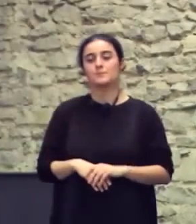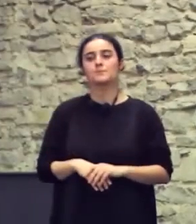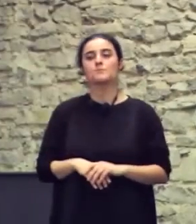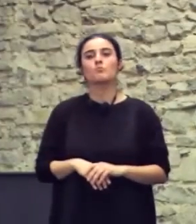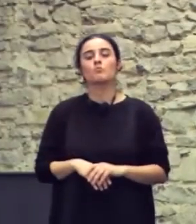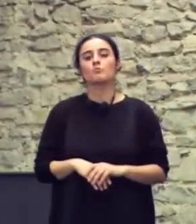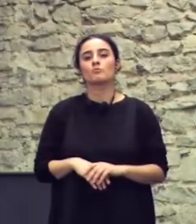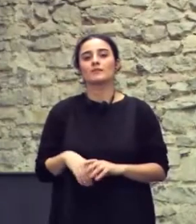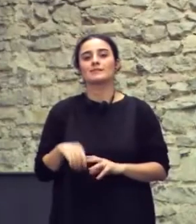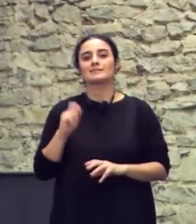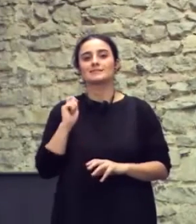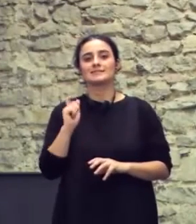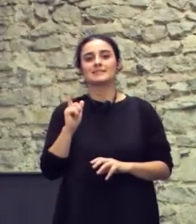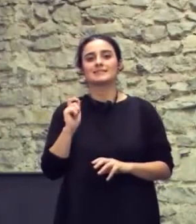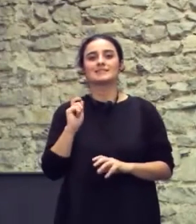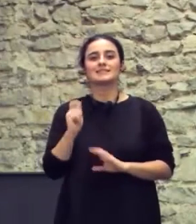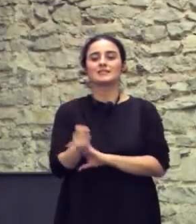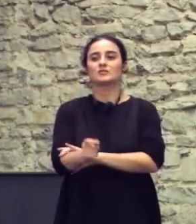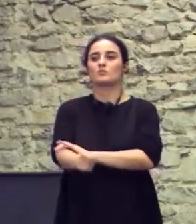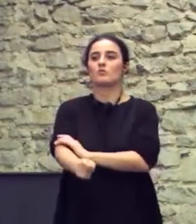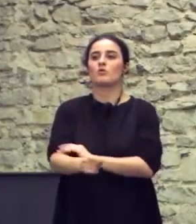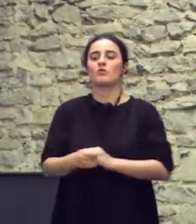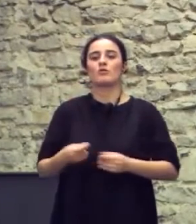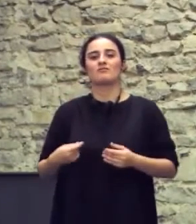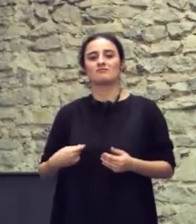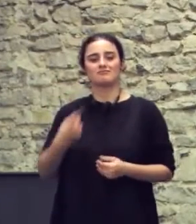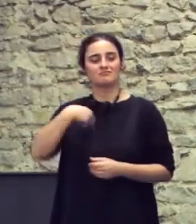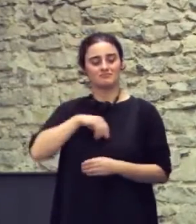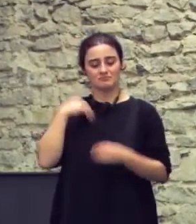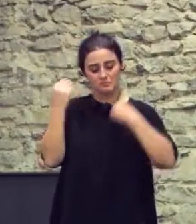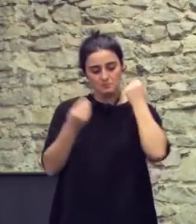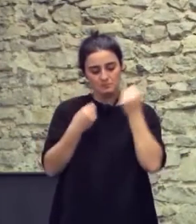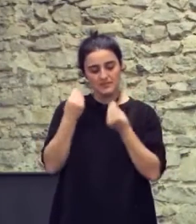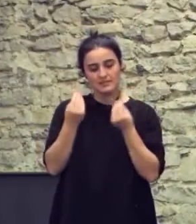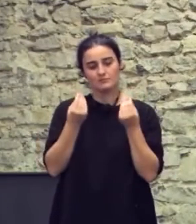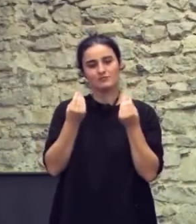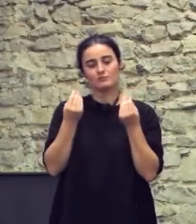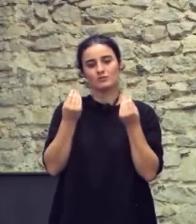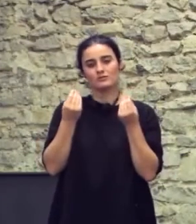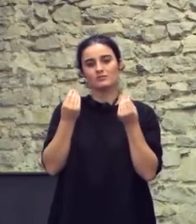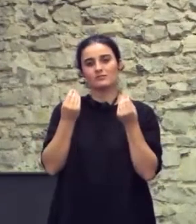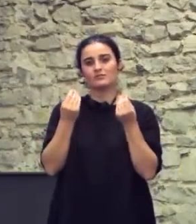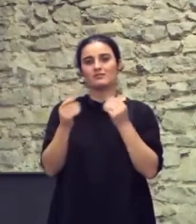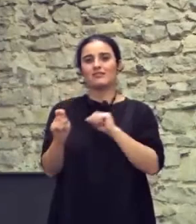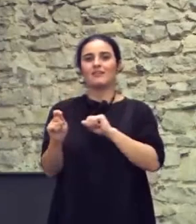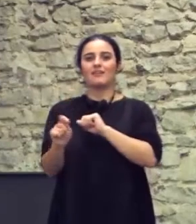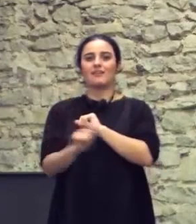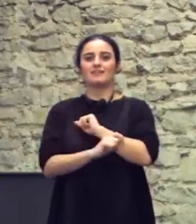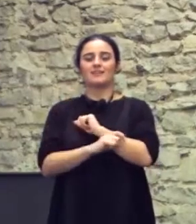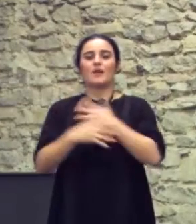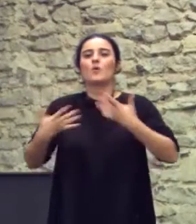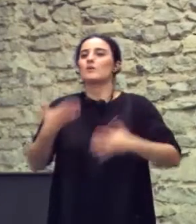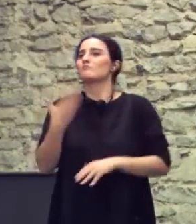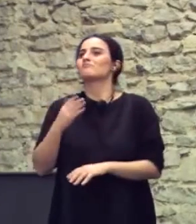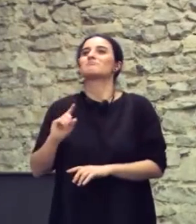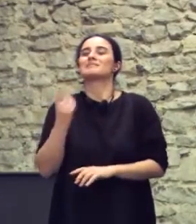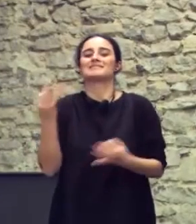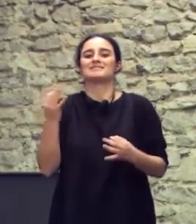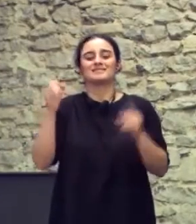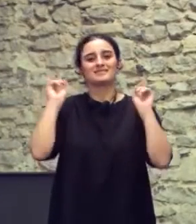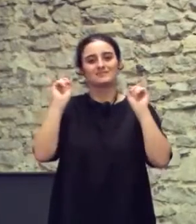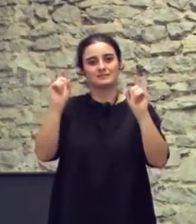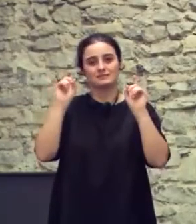askotan konfiantza larregizkoa jartzen dugula hezkuntzan. Askotan pentsatzen dugula klabea hezkuntzan dago. Klabea da